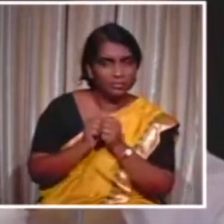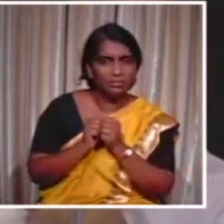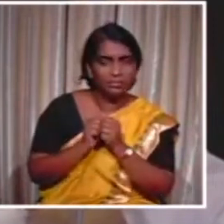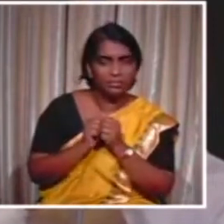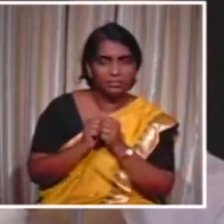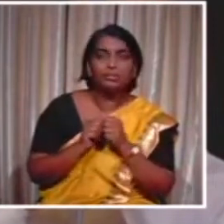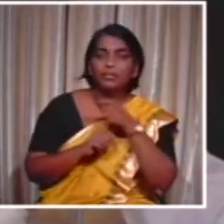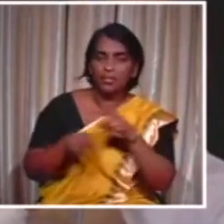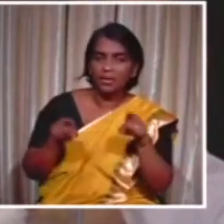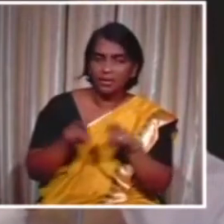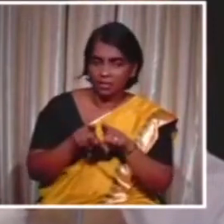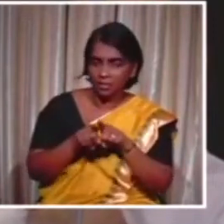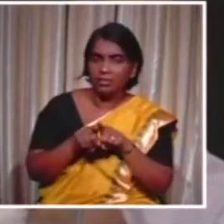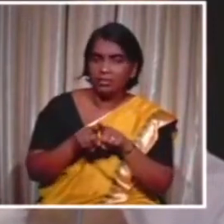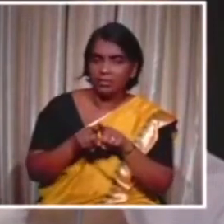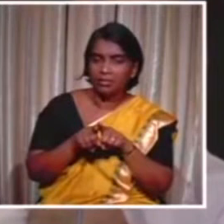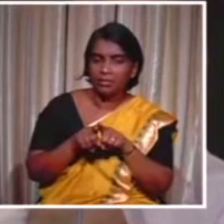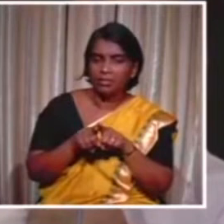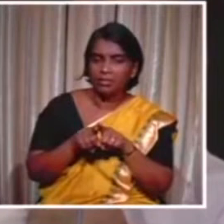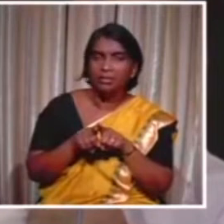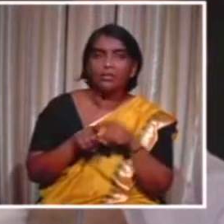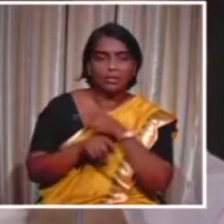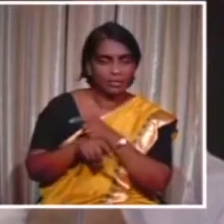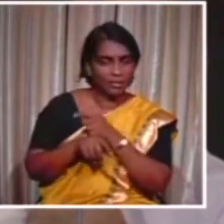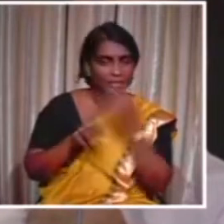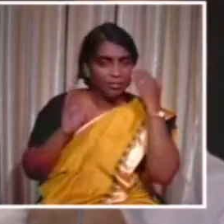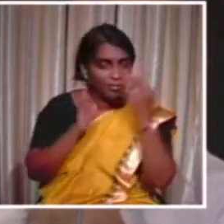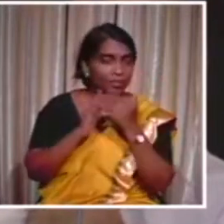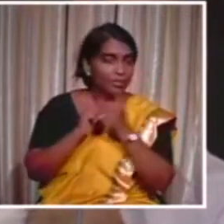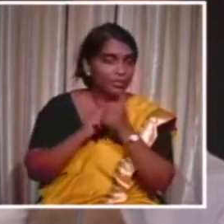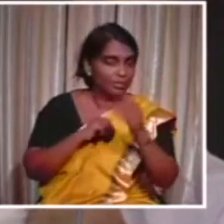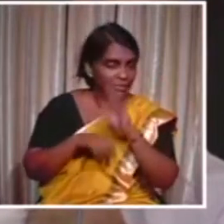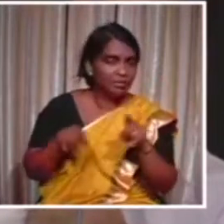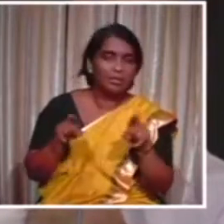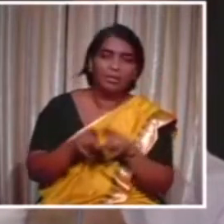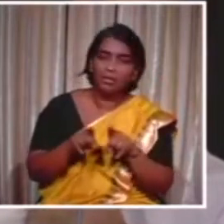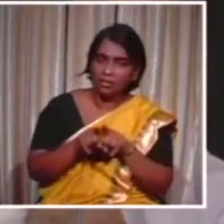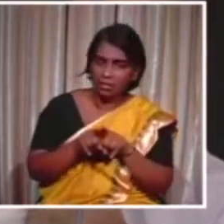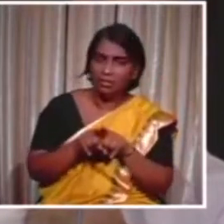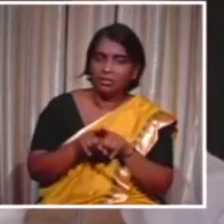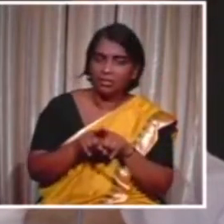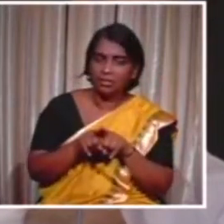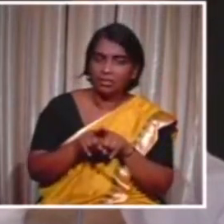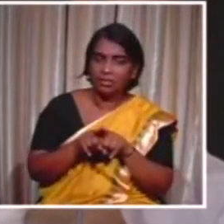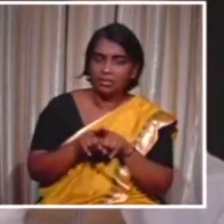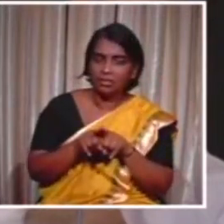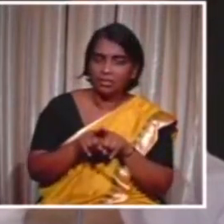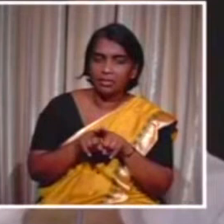බෑ. දේශපාලන පාඩුවක් අපිට. අපි මේ දේශපාලන පාඩුව ඉදරාගෙන අපි ගෝ එතුමාට රයිට් අකමැතුකම